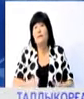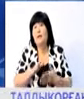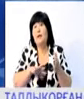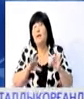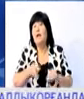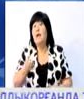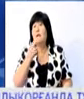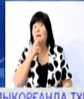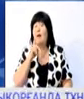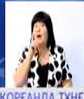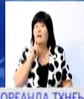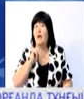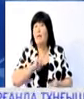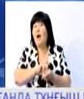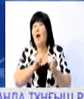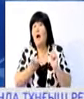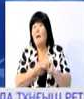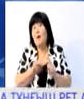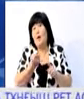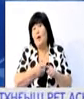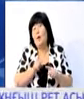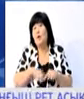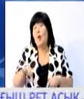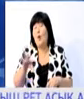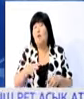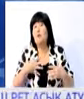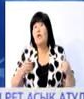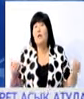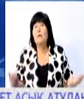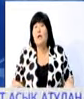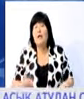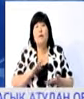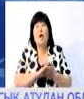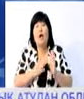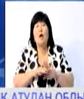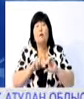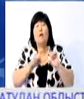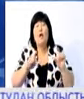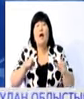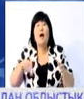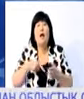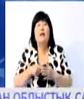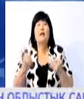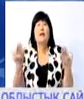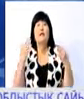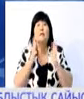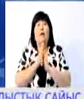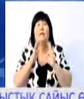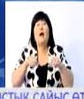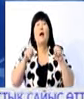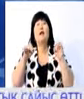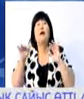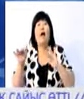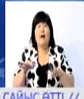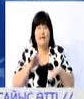Жалғастырайық. Темекіні тәттіге айырбаста. Осындай орамен облыстық салауатты өмір салтын қалыптастыру орталығы қалалық демалыс саябағында арнайы